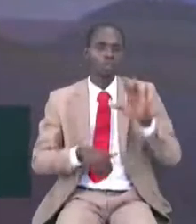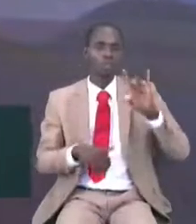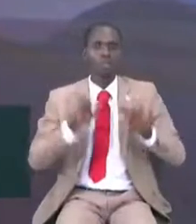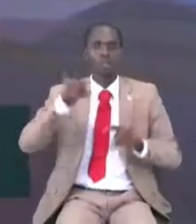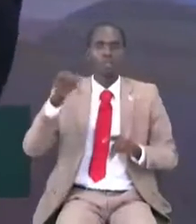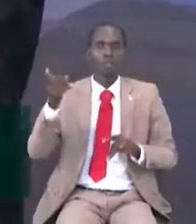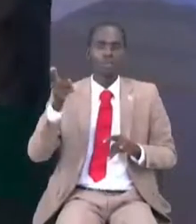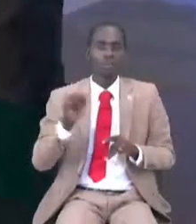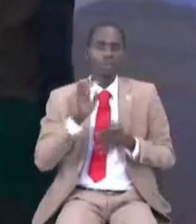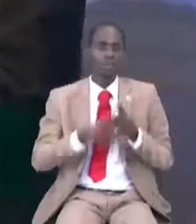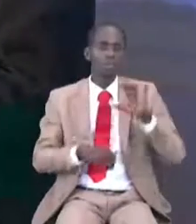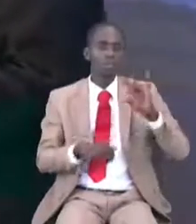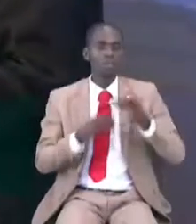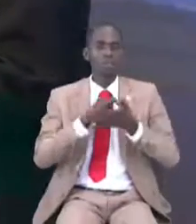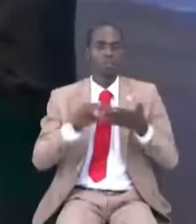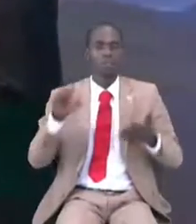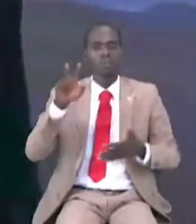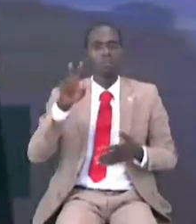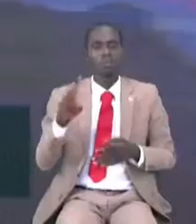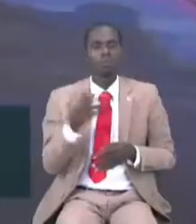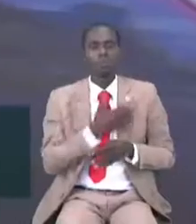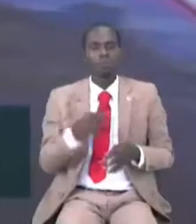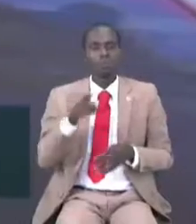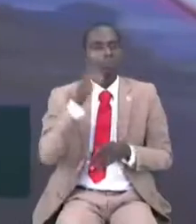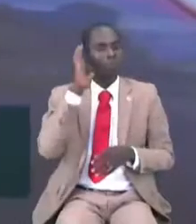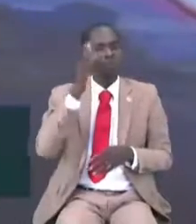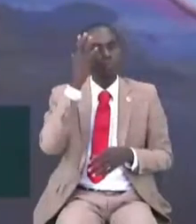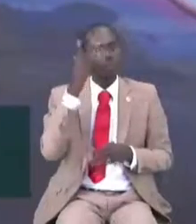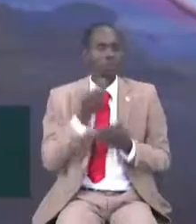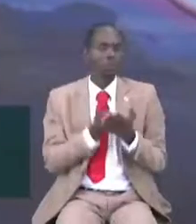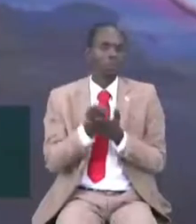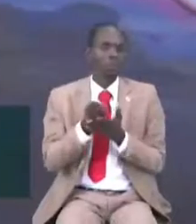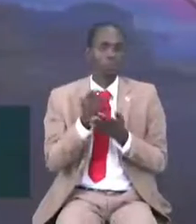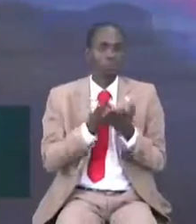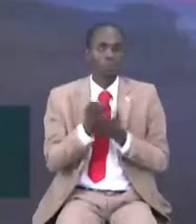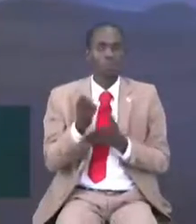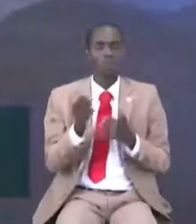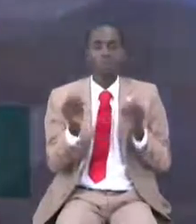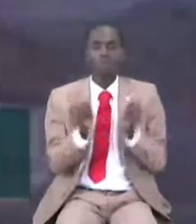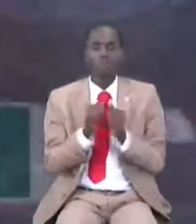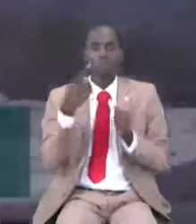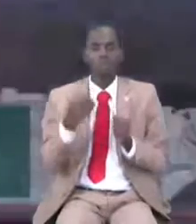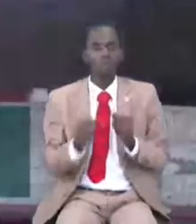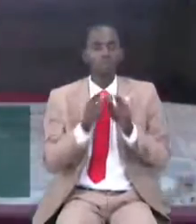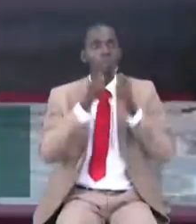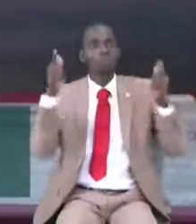Jean 8, 32, vous connaîtrez la vérité. La vérité, disons le grand V, venu du ciel.